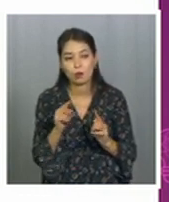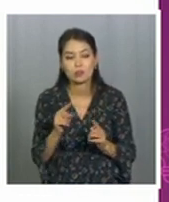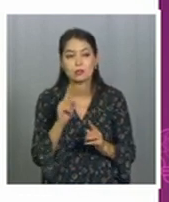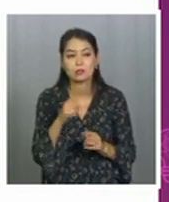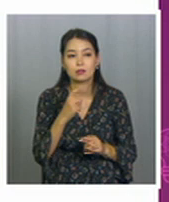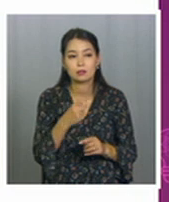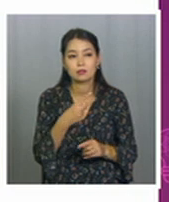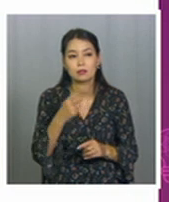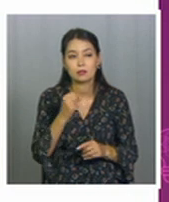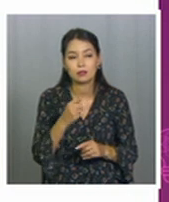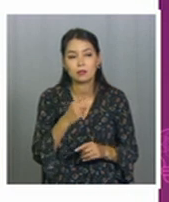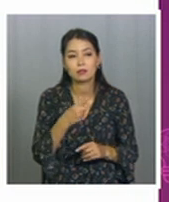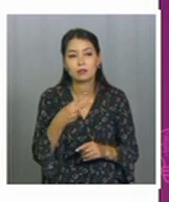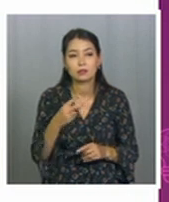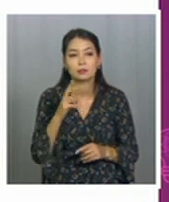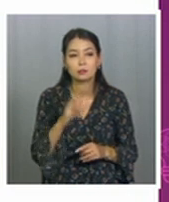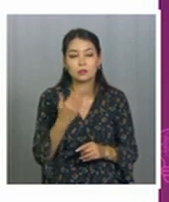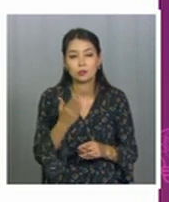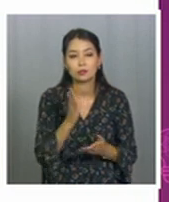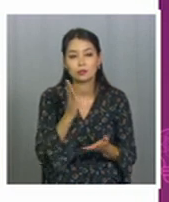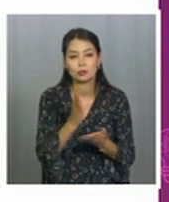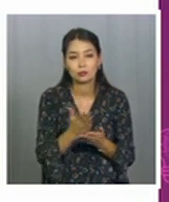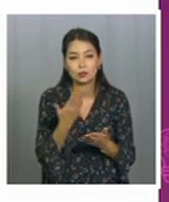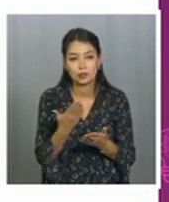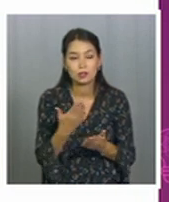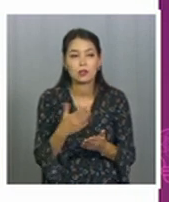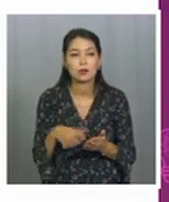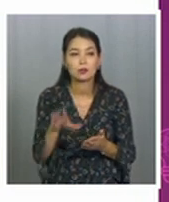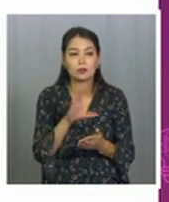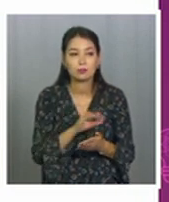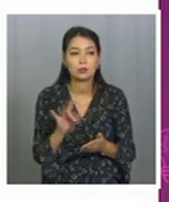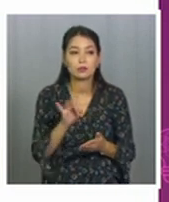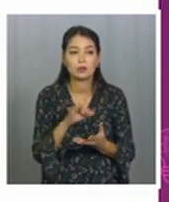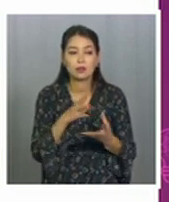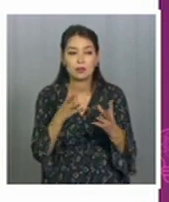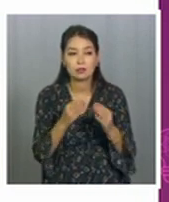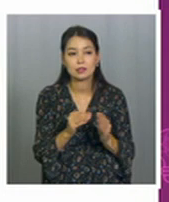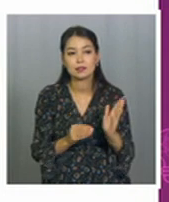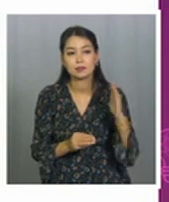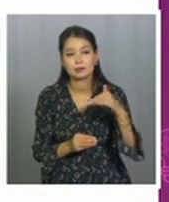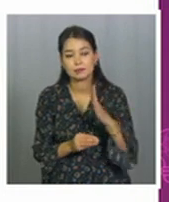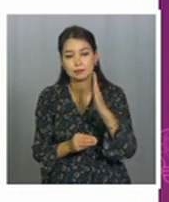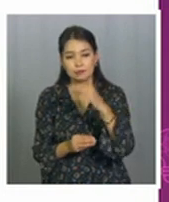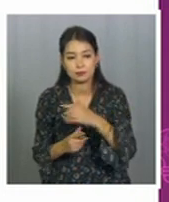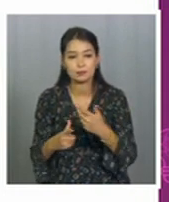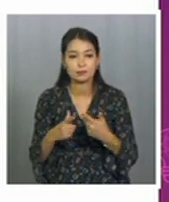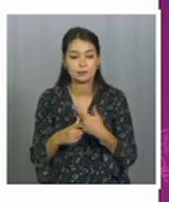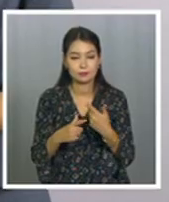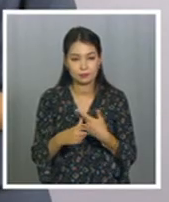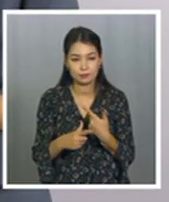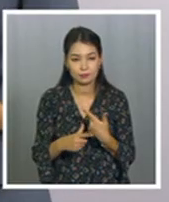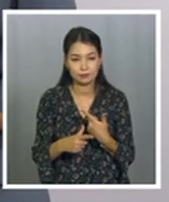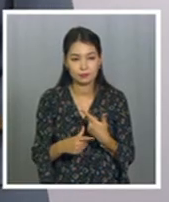A, X-тен B түзулермен шектелген жазық фигура қисық сызықты трапеция деп